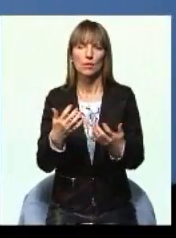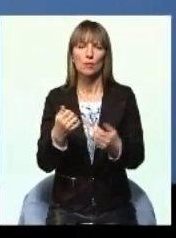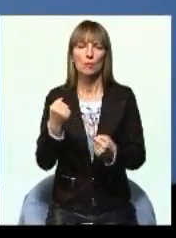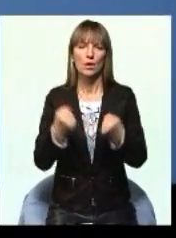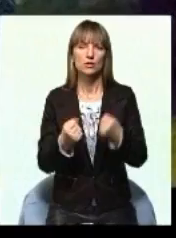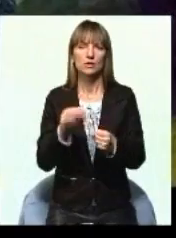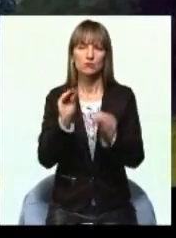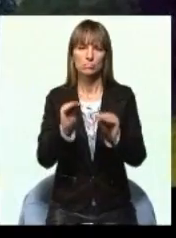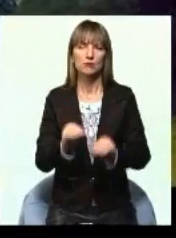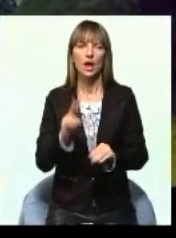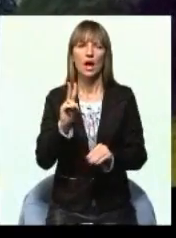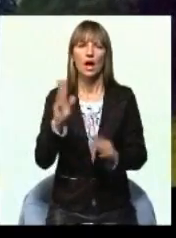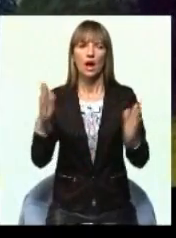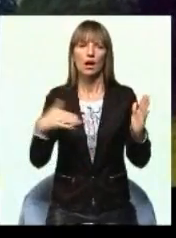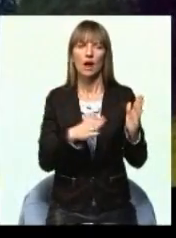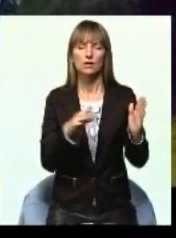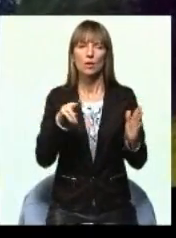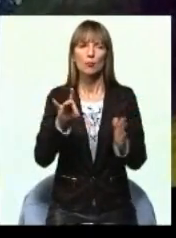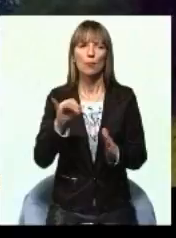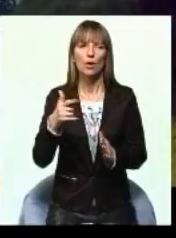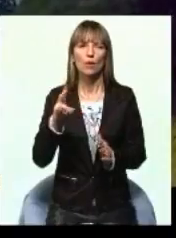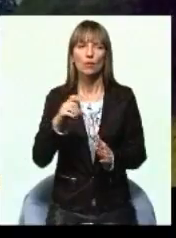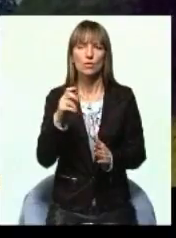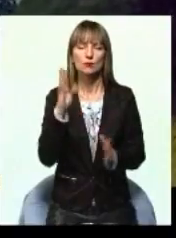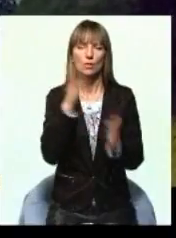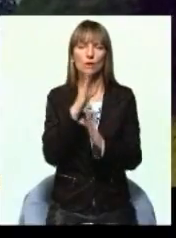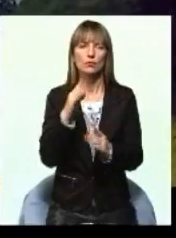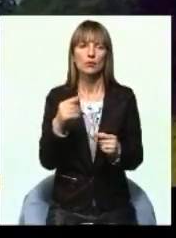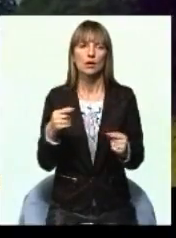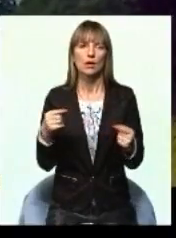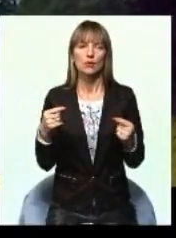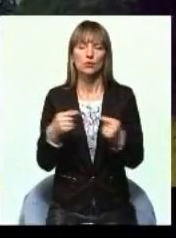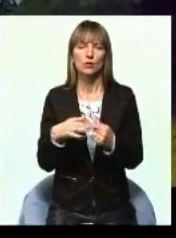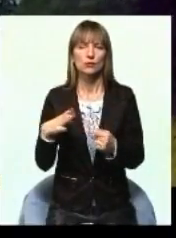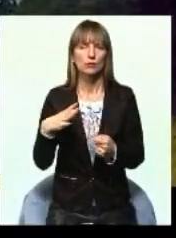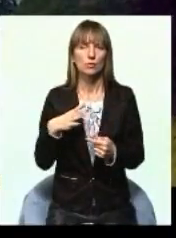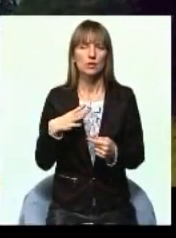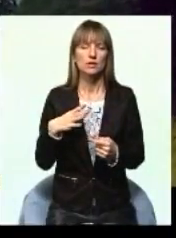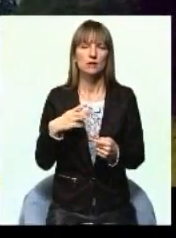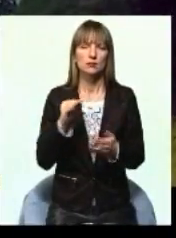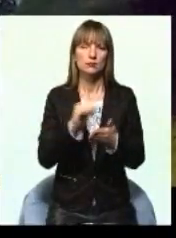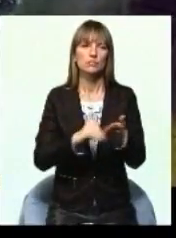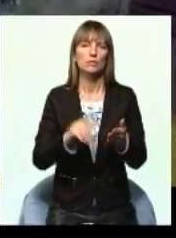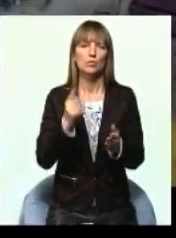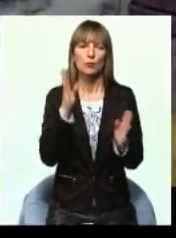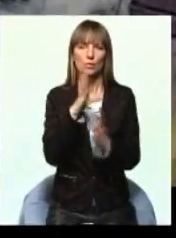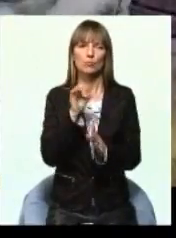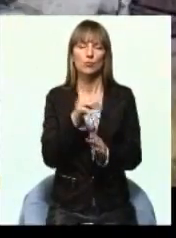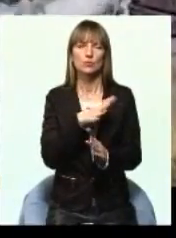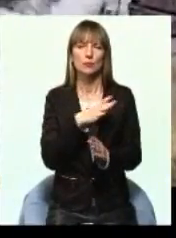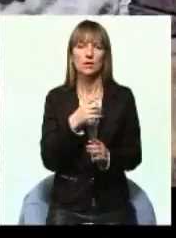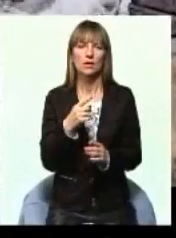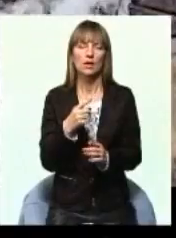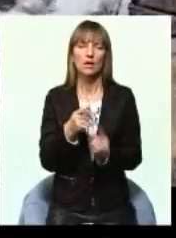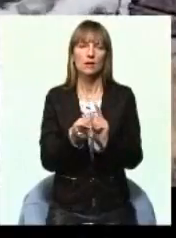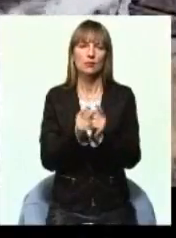та прогноз погоди. Тож бути метеорологом не так і просто, адже погода має здатність змінюватись щохвилини, і 100% вгадати